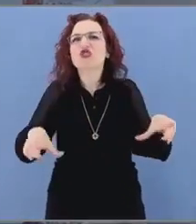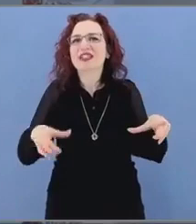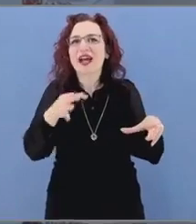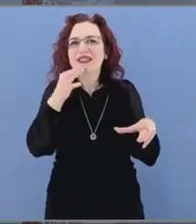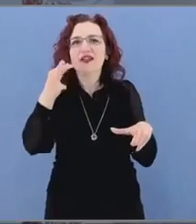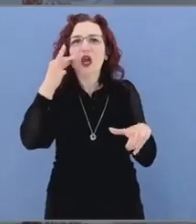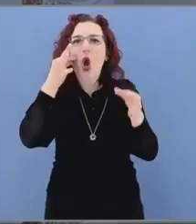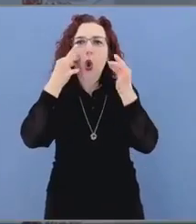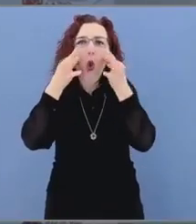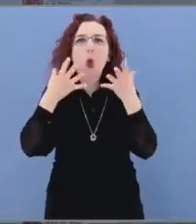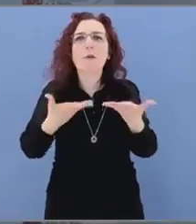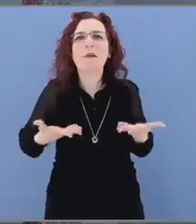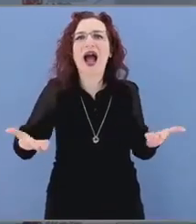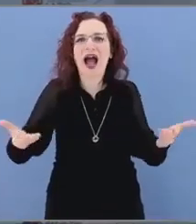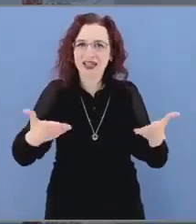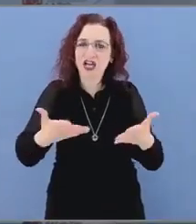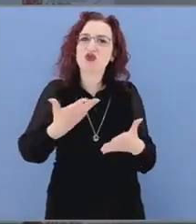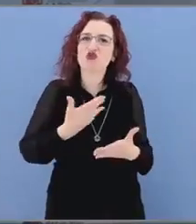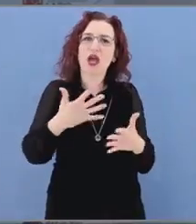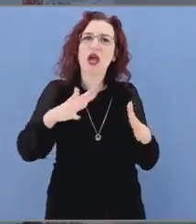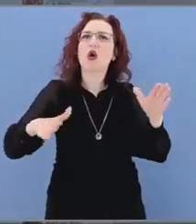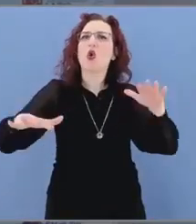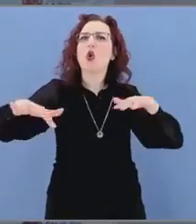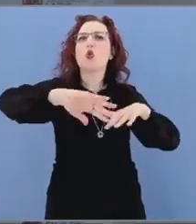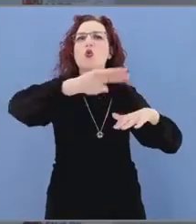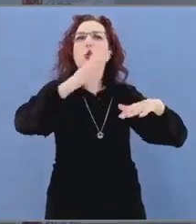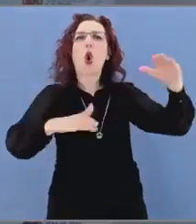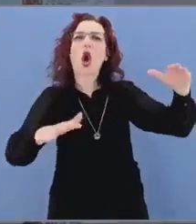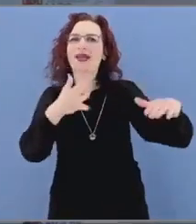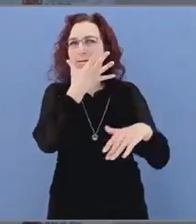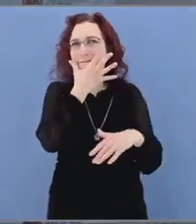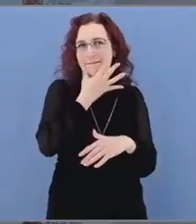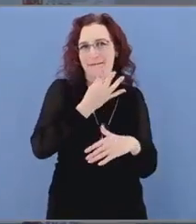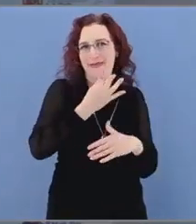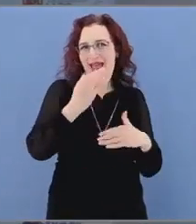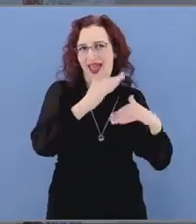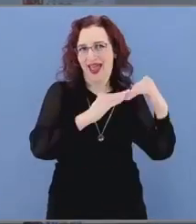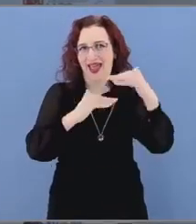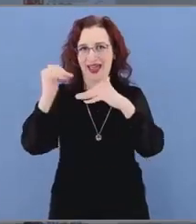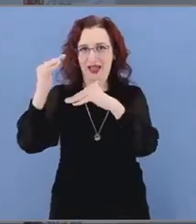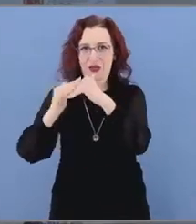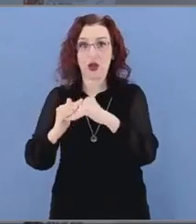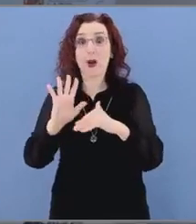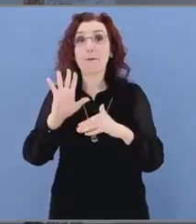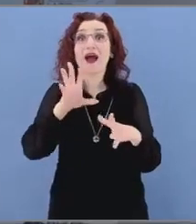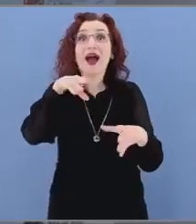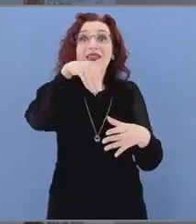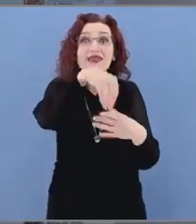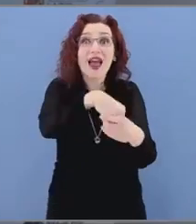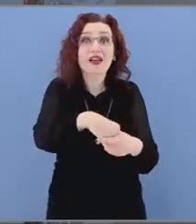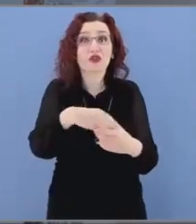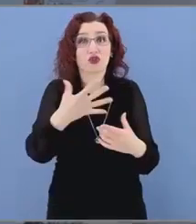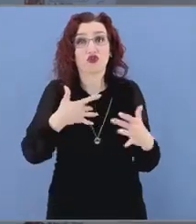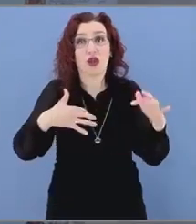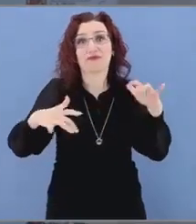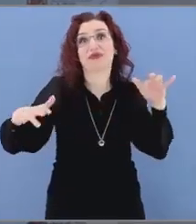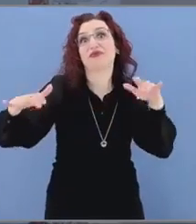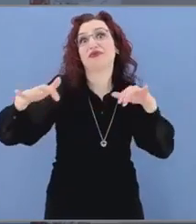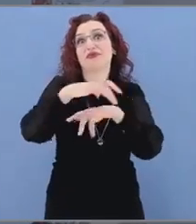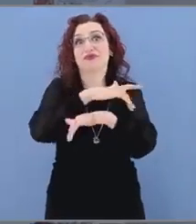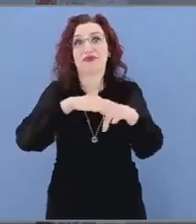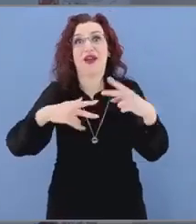luoghi urbani, ma soprattutto quando tra i luoghi urbani c'è la vita e la vita associata, e si